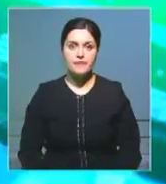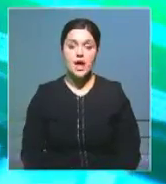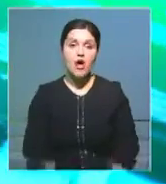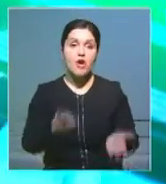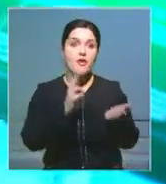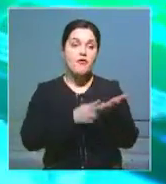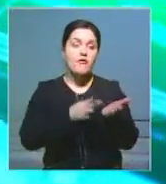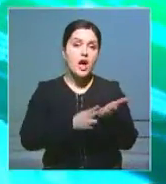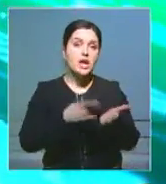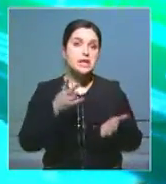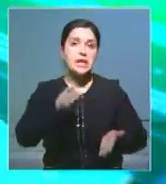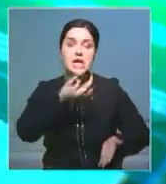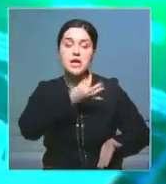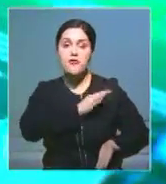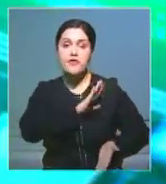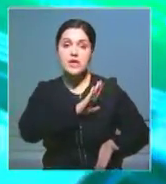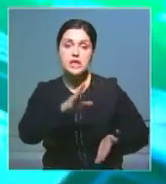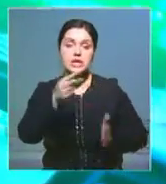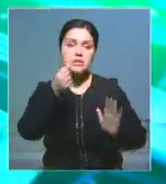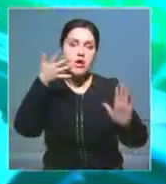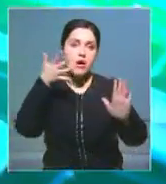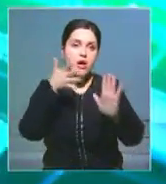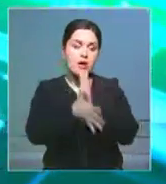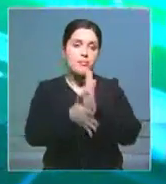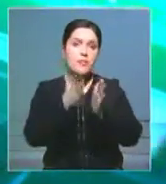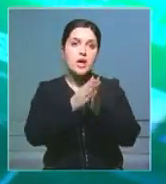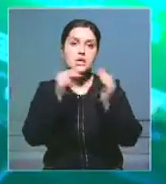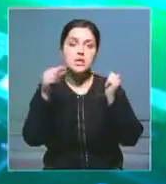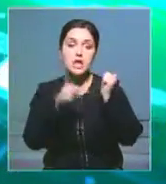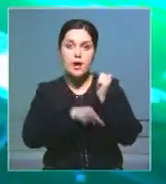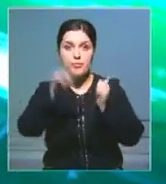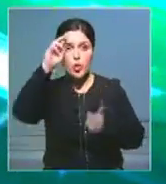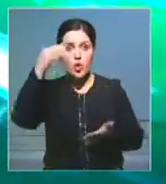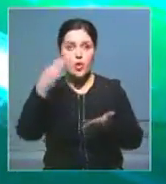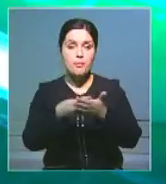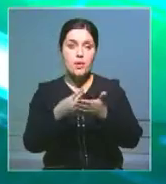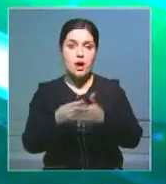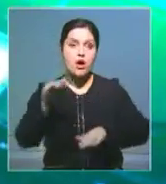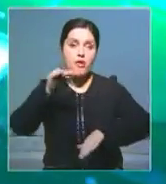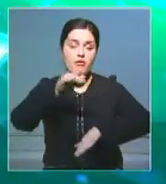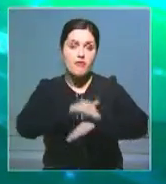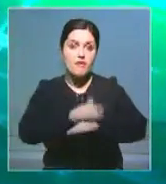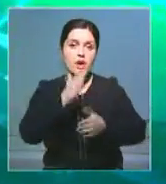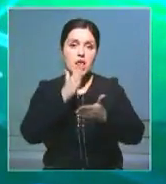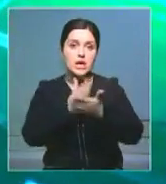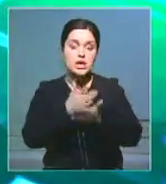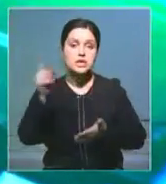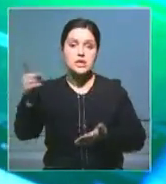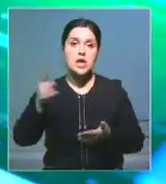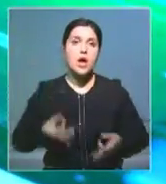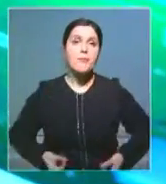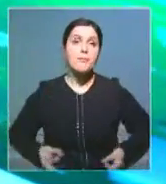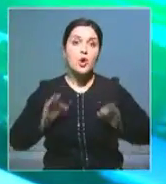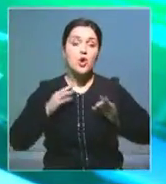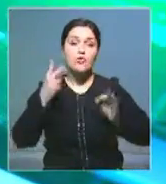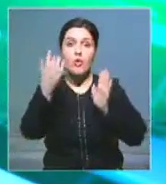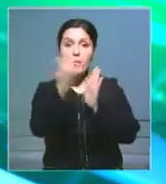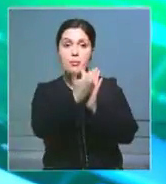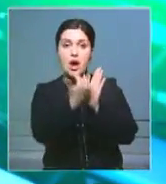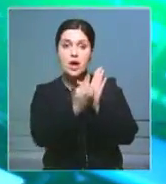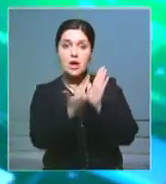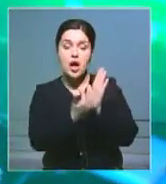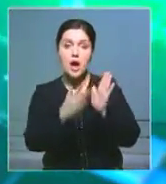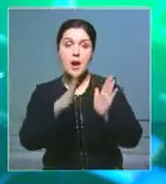Факты неэффективного использования и растраты бюджетных денег выявлены при реализации государственных программ. Речь идет о двух программах –